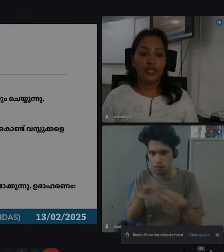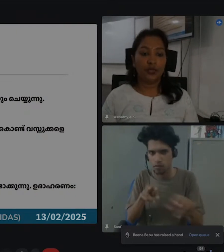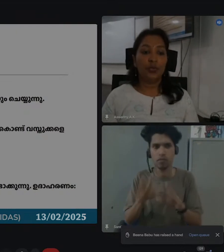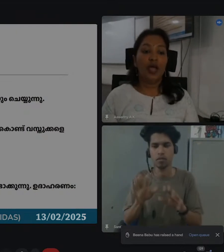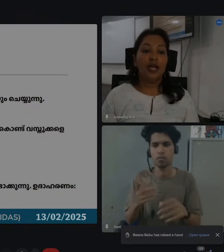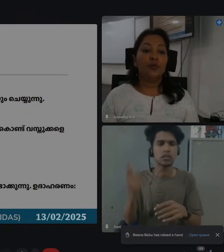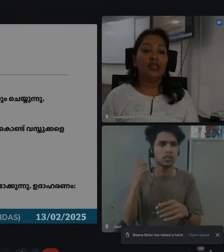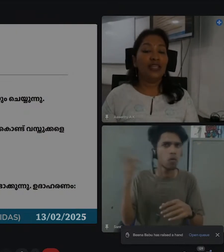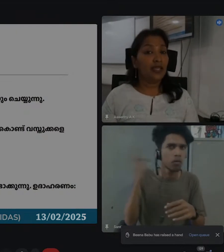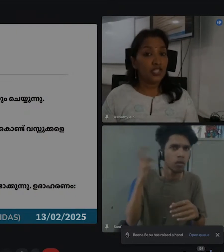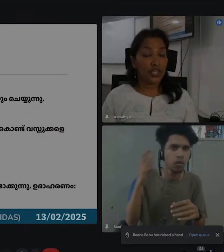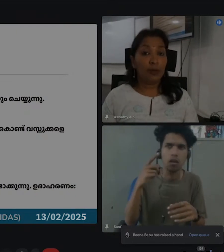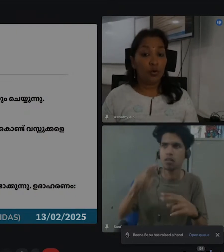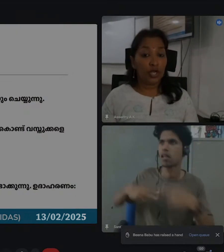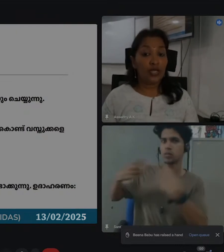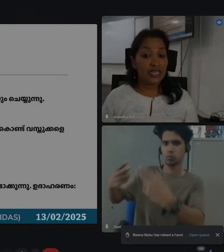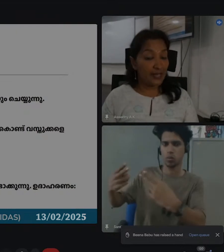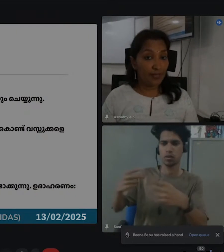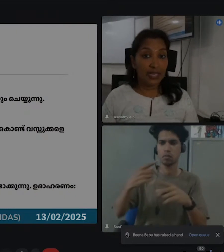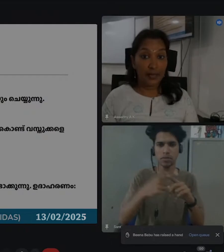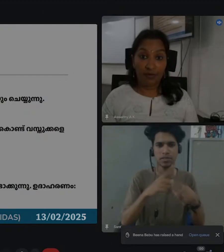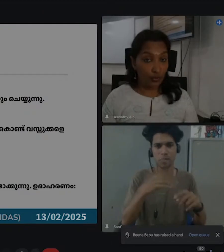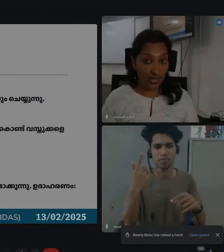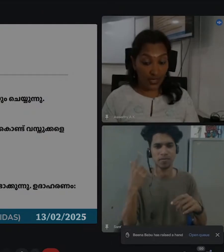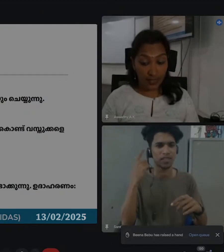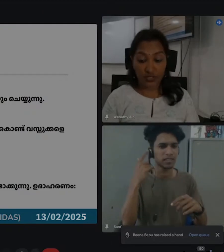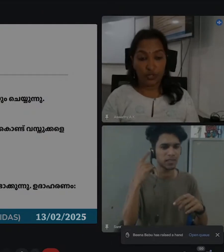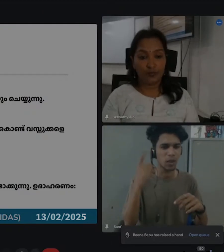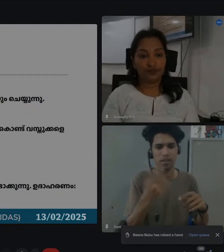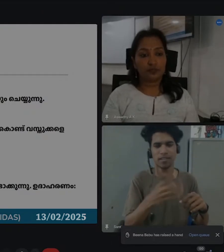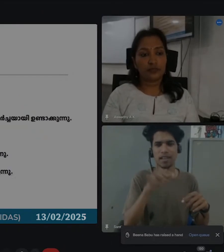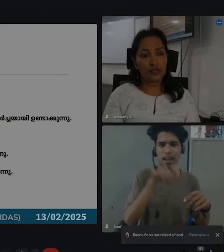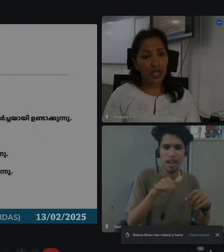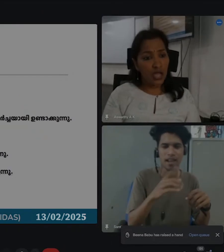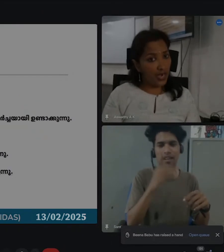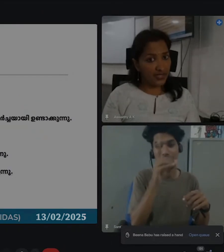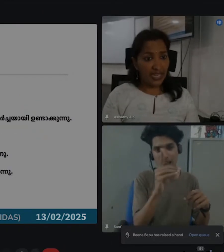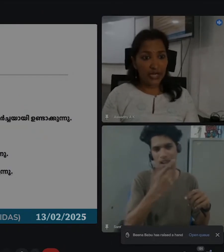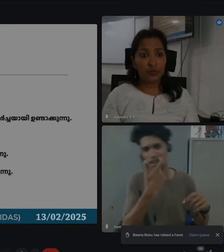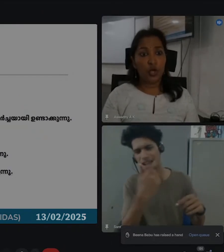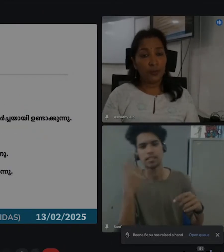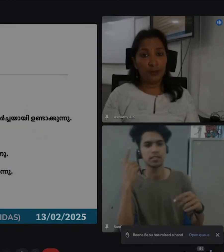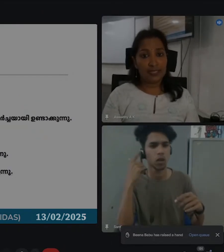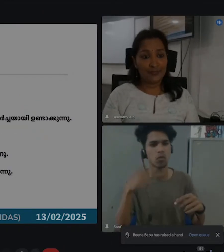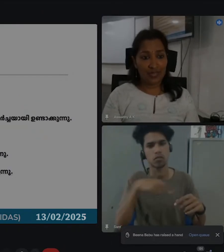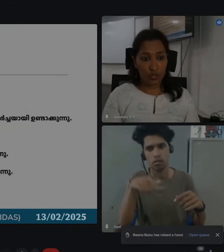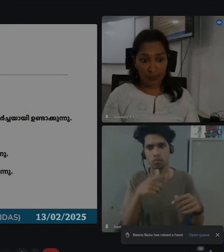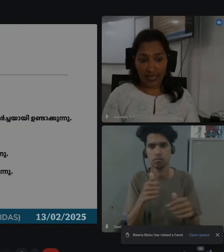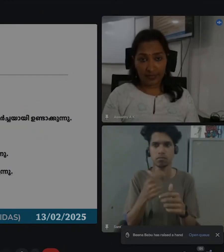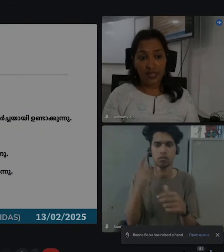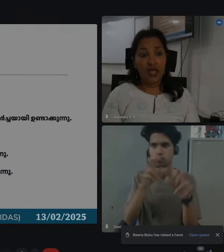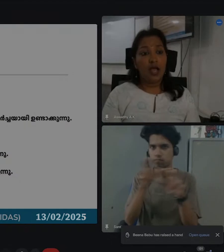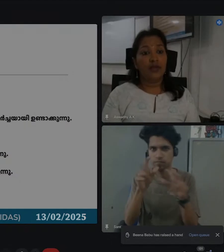ഉണ്ടാക്കിക്കൊണ്ട് കളിക്കുന്നു. അതുപോലെ വ്യഞ്ജനാക്ഷരങ്ങൾ പോലെയുള്ള ചില ശബ്ദങ്ങളെല്ലാം അവർ ഉണ്ടാക്കുകയും ചെയ്യുന്നു. അടുത്തതായി 7 മുതൽ 9 മാസം